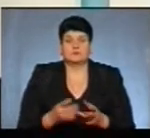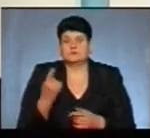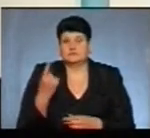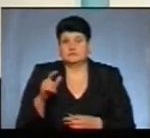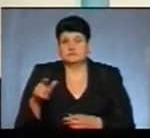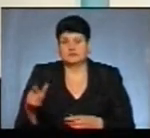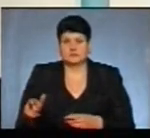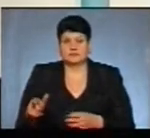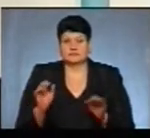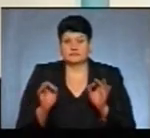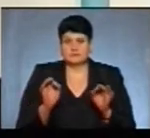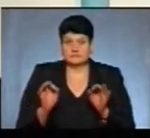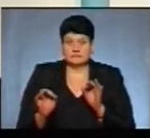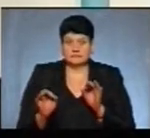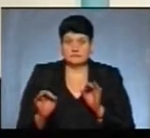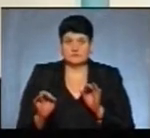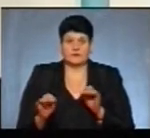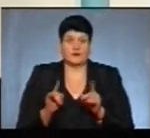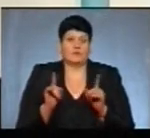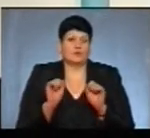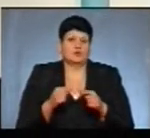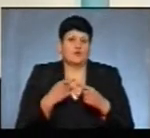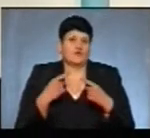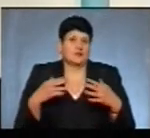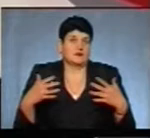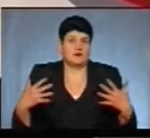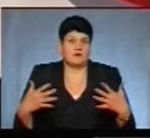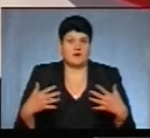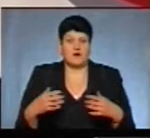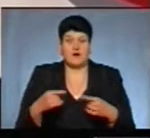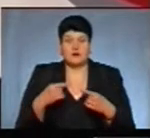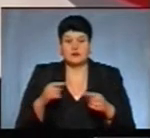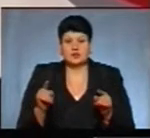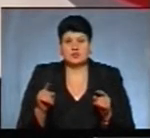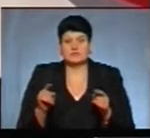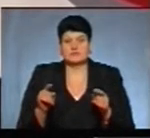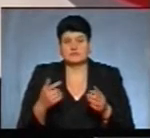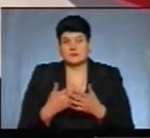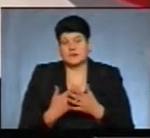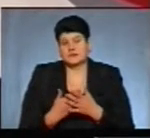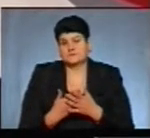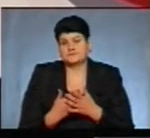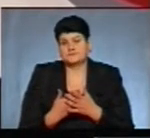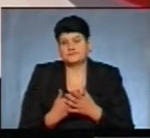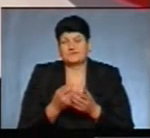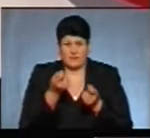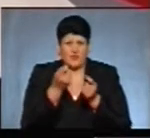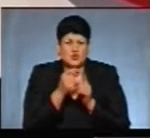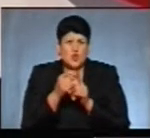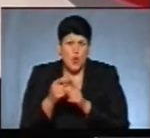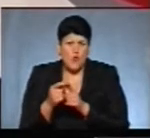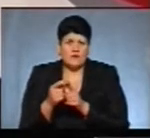психічно стійкіші, їм що не хоче говорити, на них не діє, так? А інші від якогось слова і